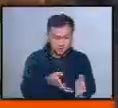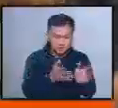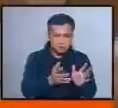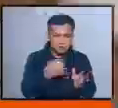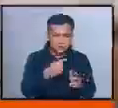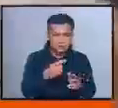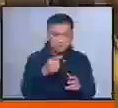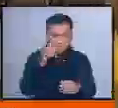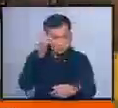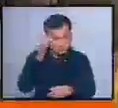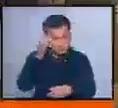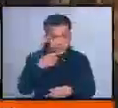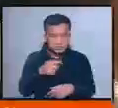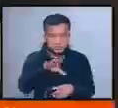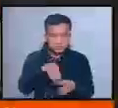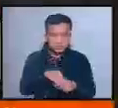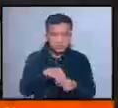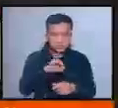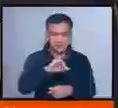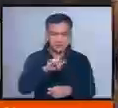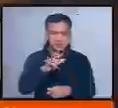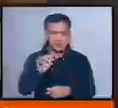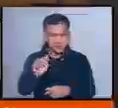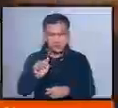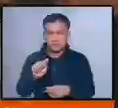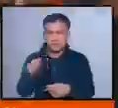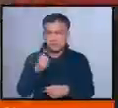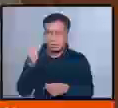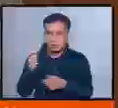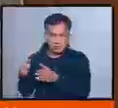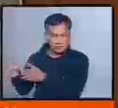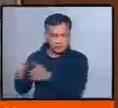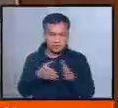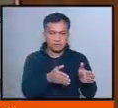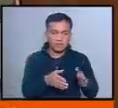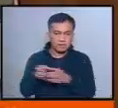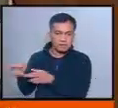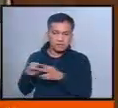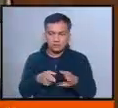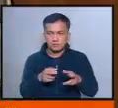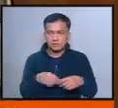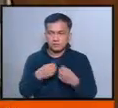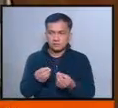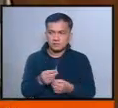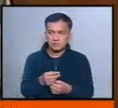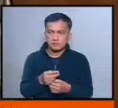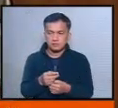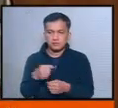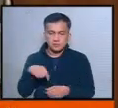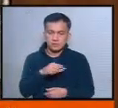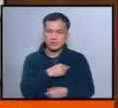bilang konsiderasyon kabilang na ang ilaya. Other perpendicular roads were given to